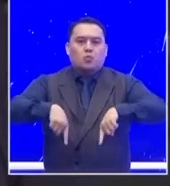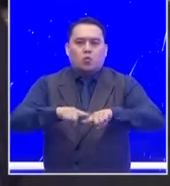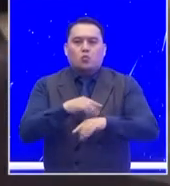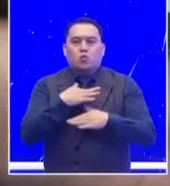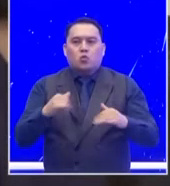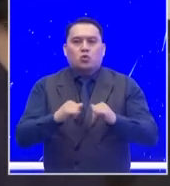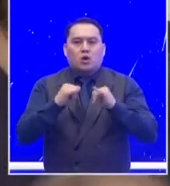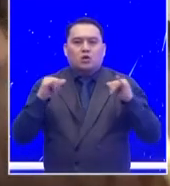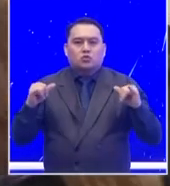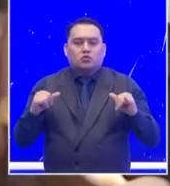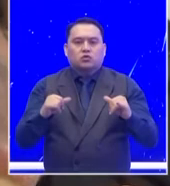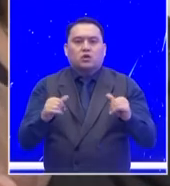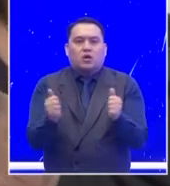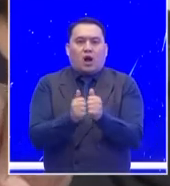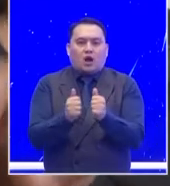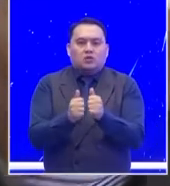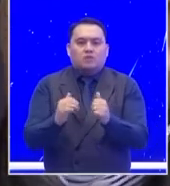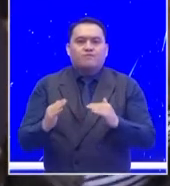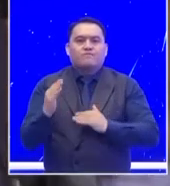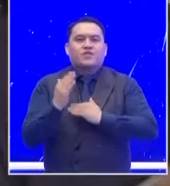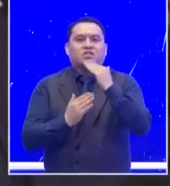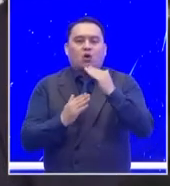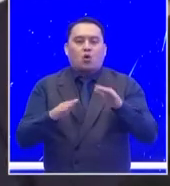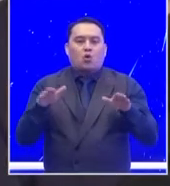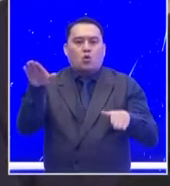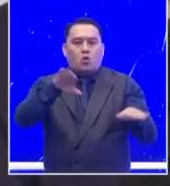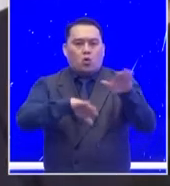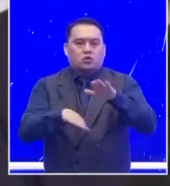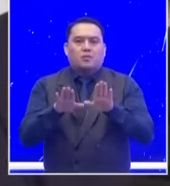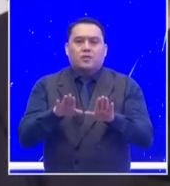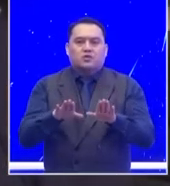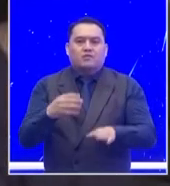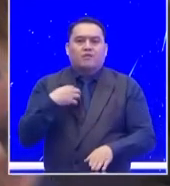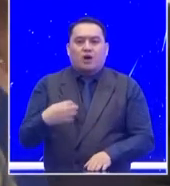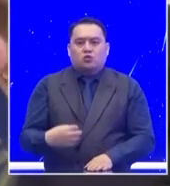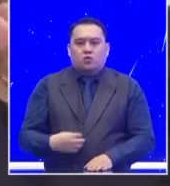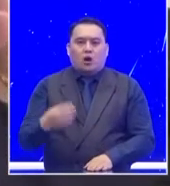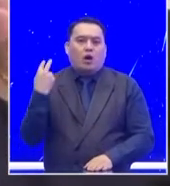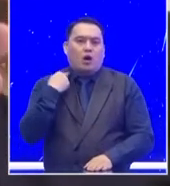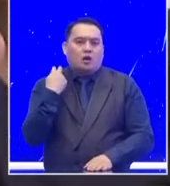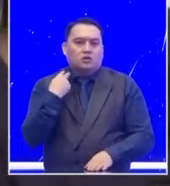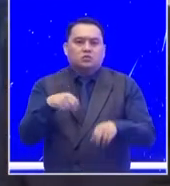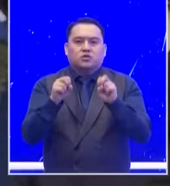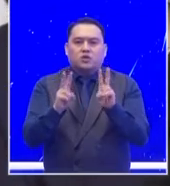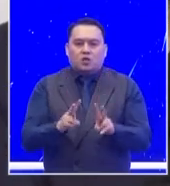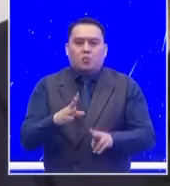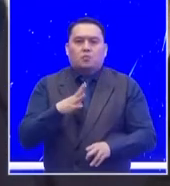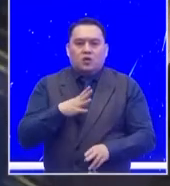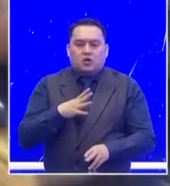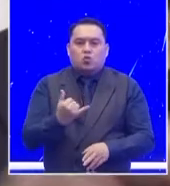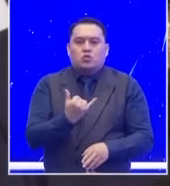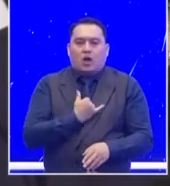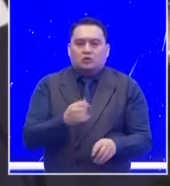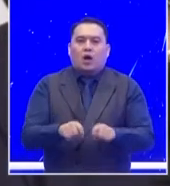многих развитых странах строят комплексы именно высокогорных местах. Об этом я слышал от французских и английских экспертов. Было бы хорошо и у